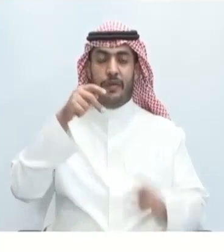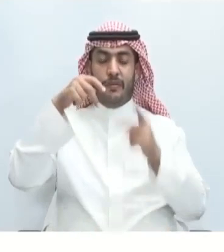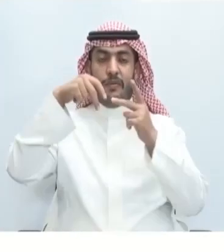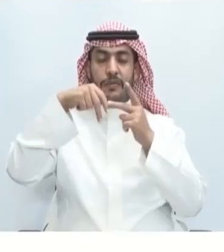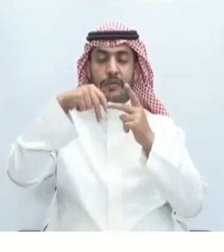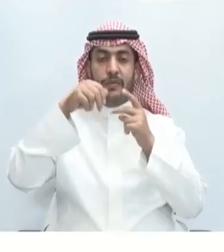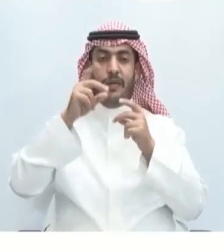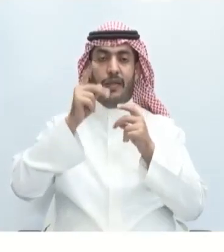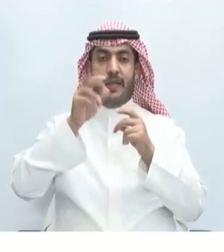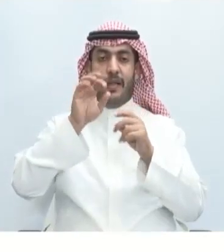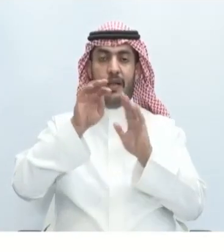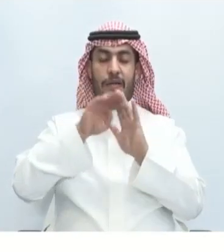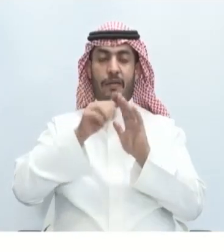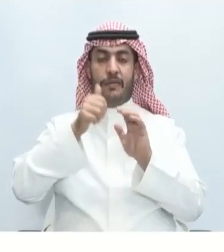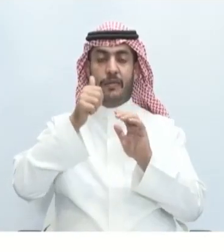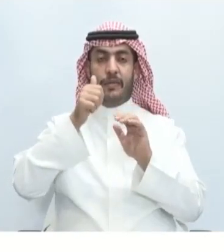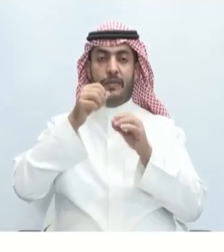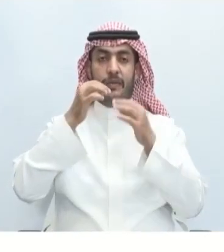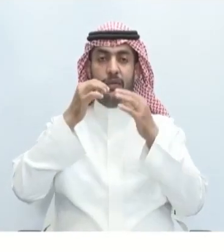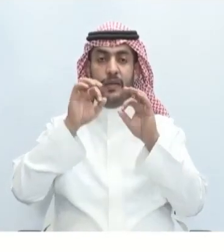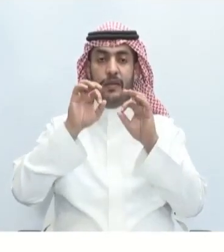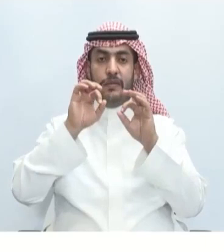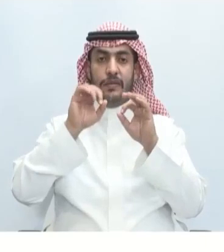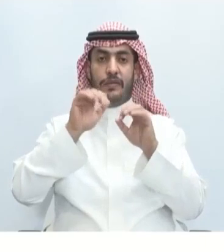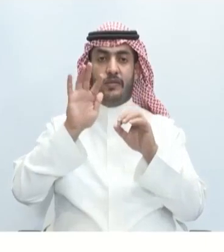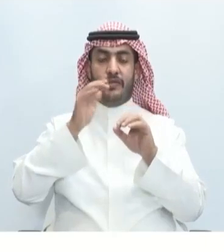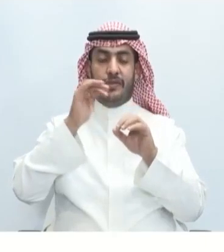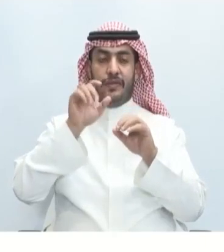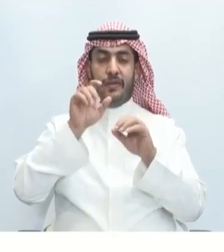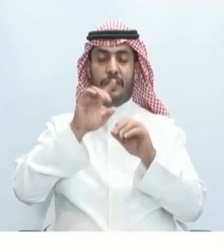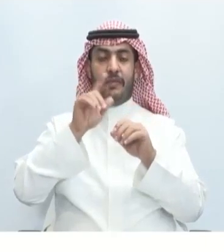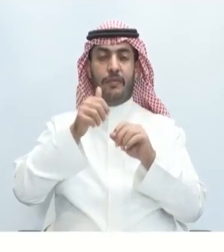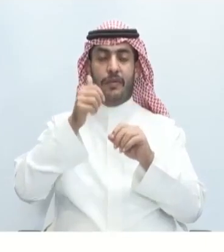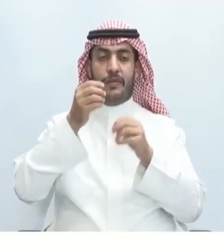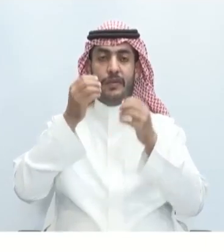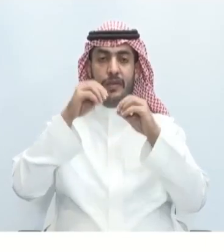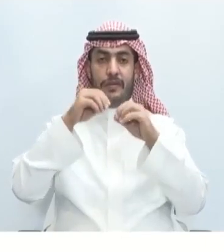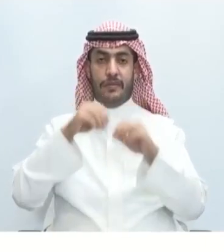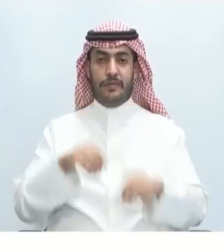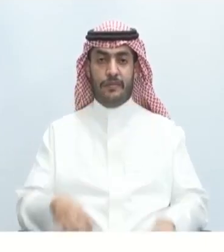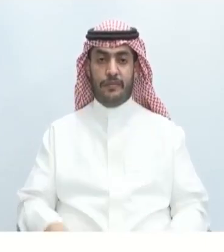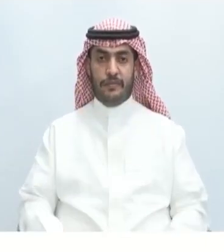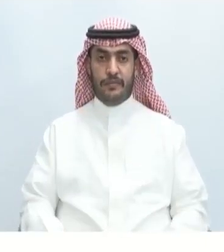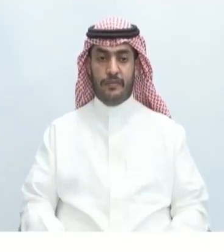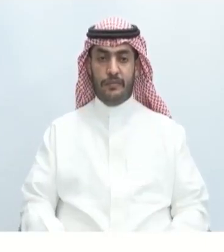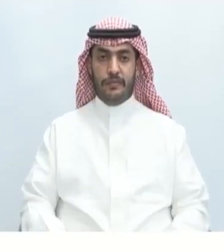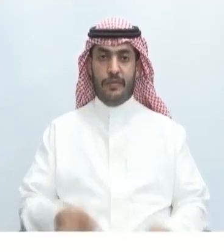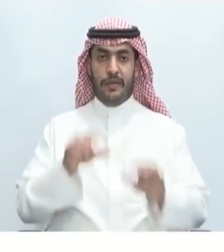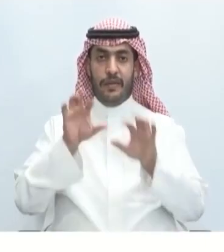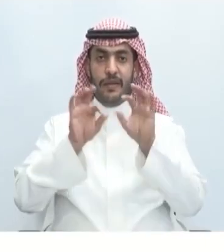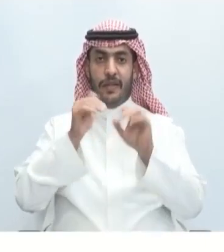وهو ايضا الطاقه الاستيعابيه ل الشحن لا يمكن ان نشحن اكبر من الطاقه الاستيعابيه اذا نحدد